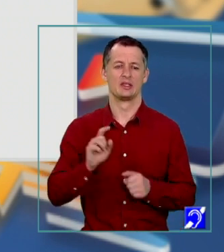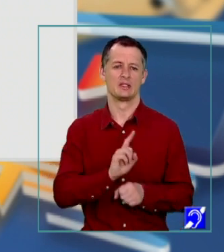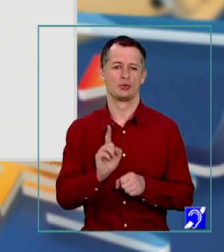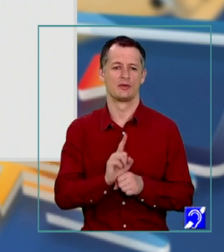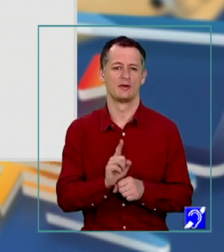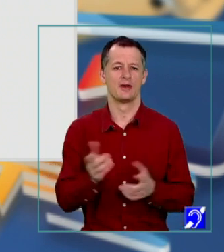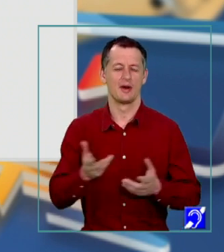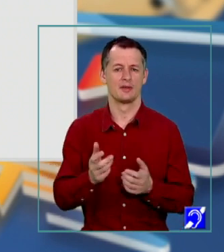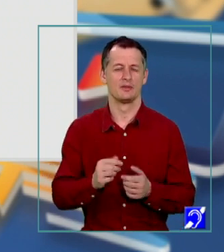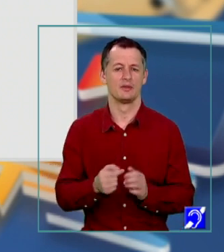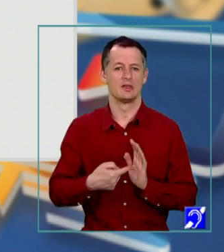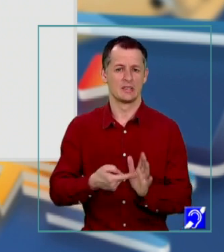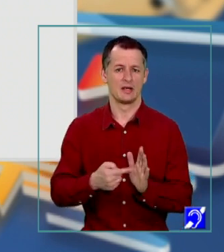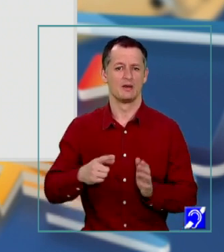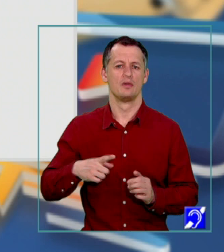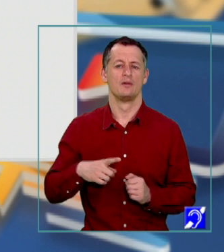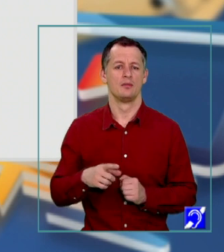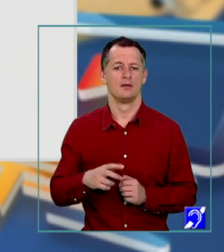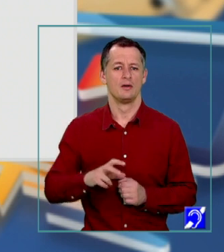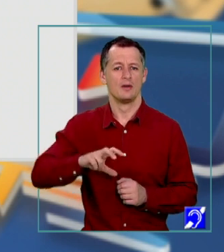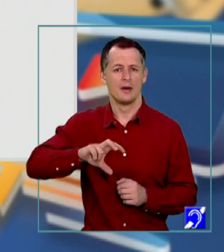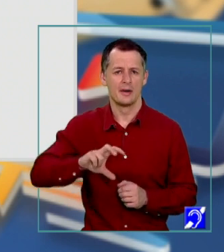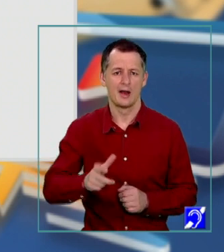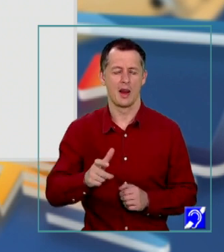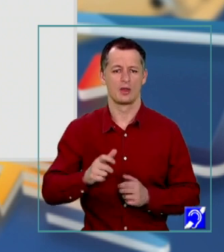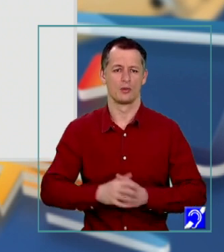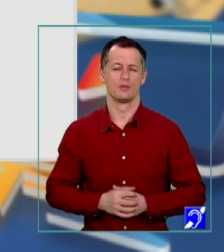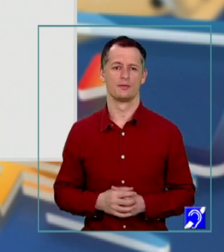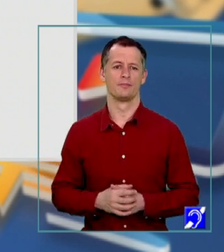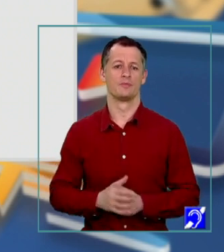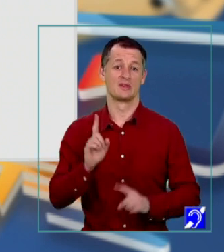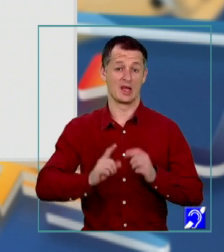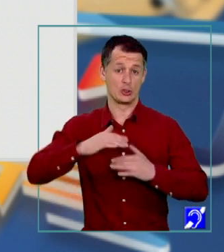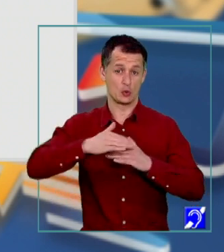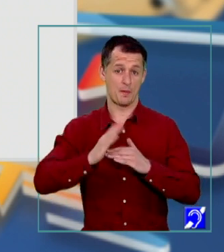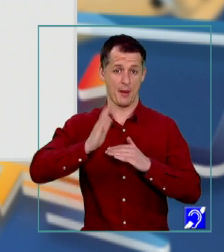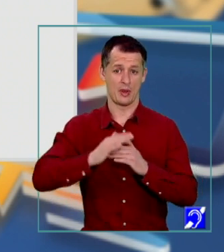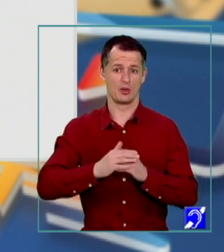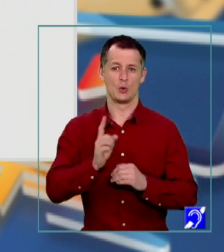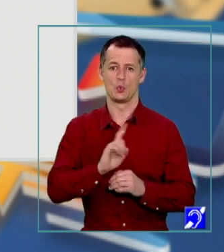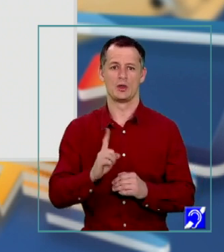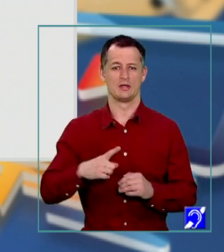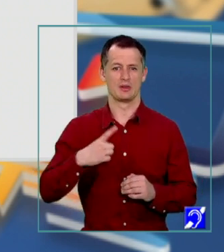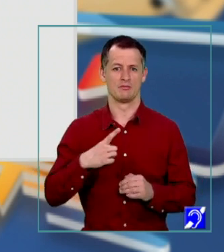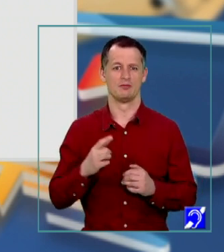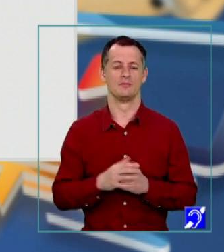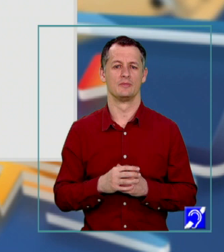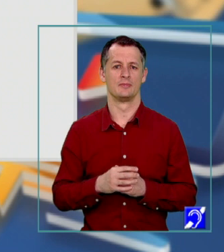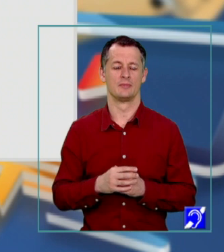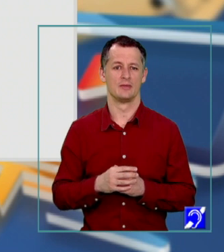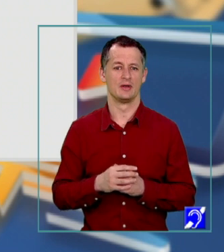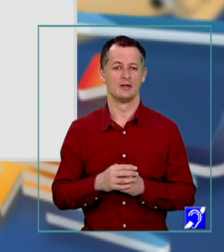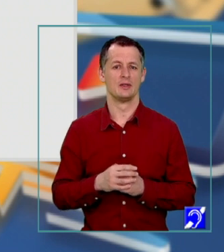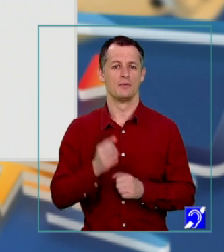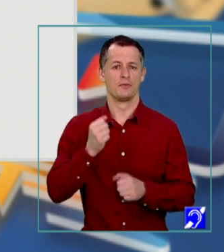reglator al presiunii dintr-o incintă. Vă dați seama, dacă supapa nu ar funcționa, mă refer la oale de gătit sub